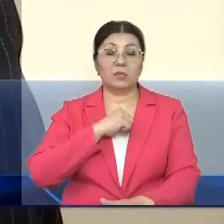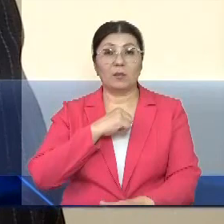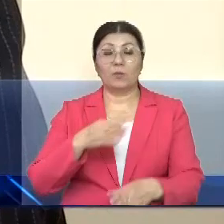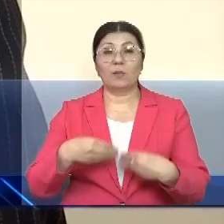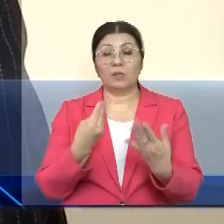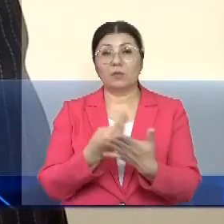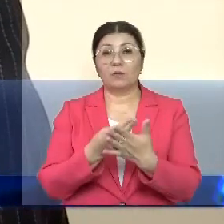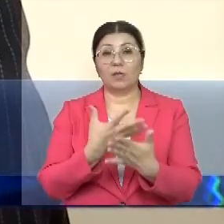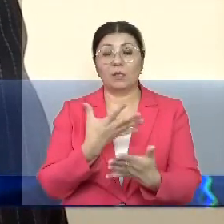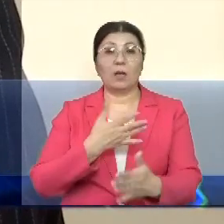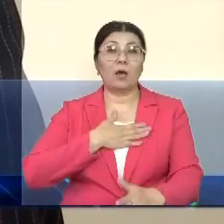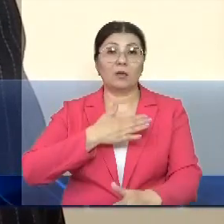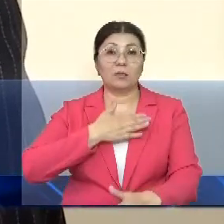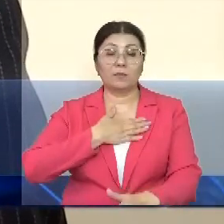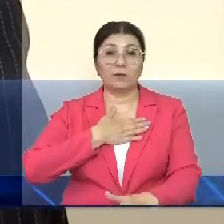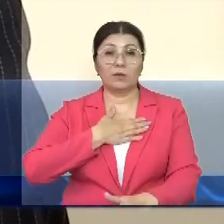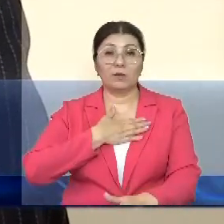своих активных